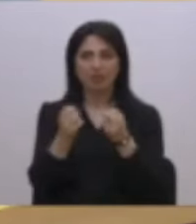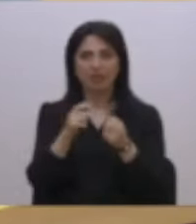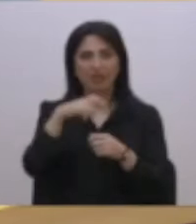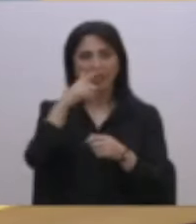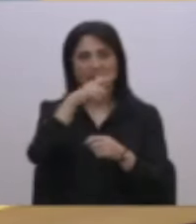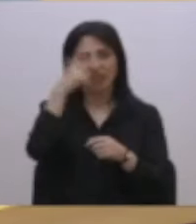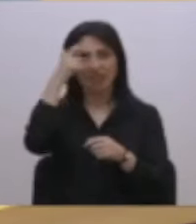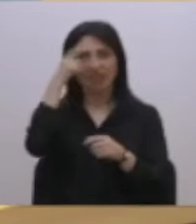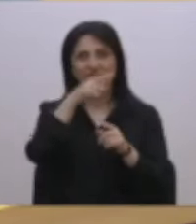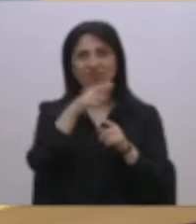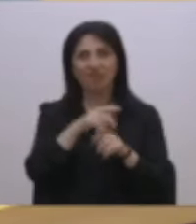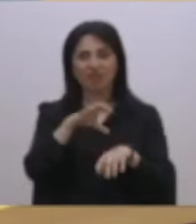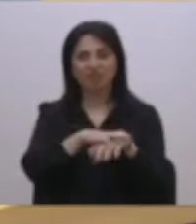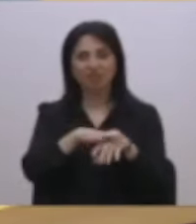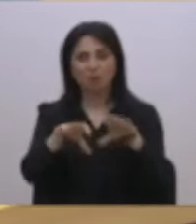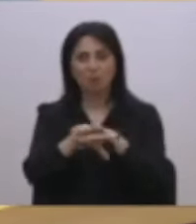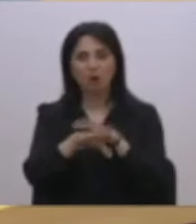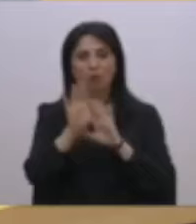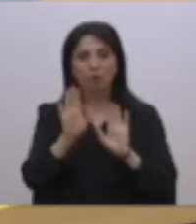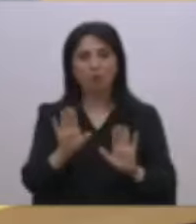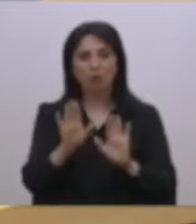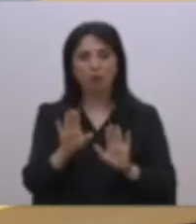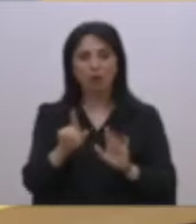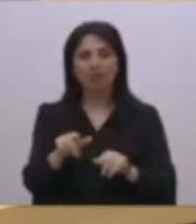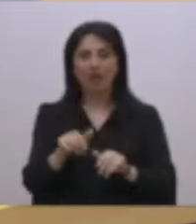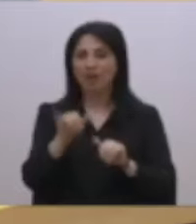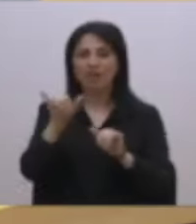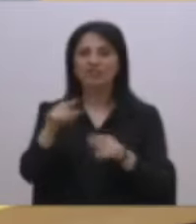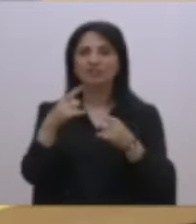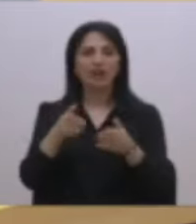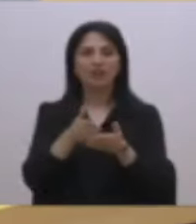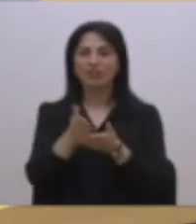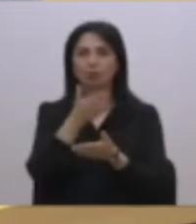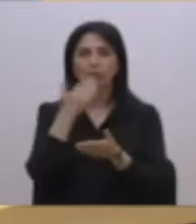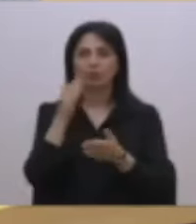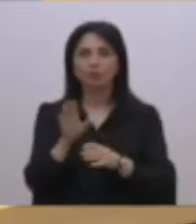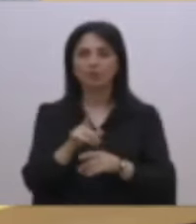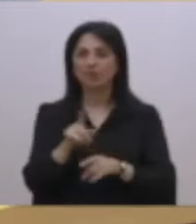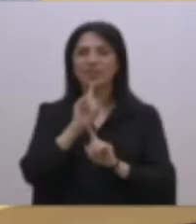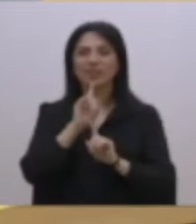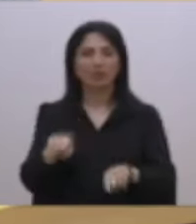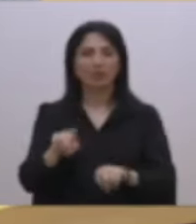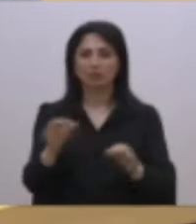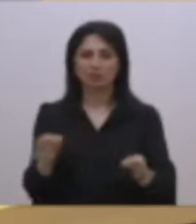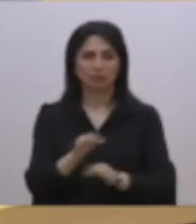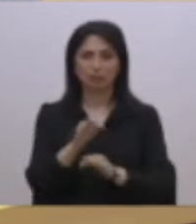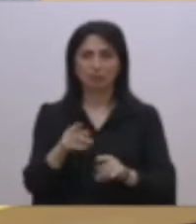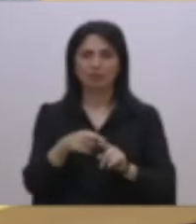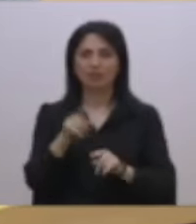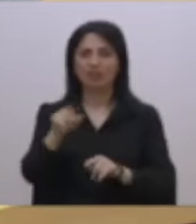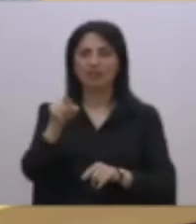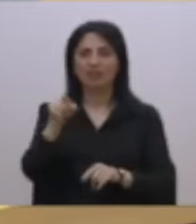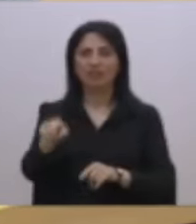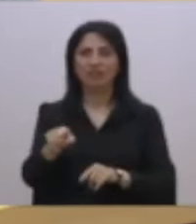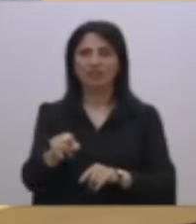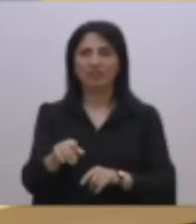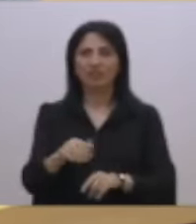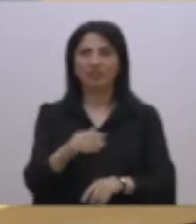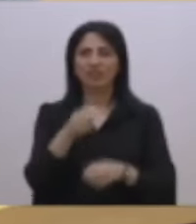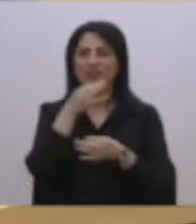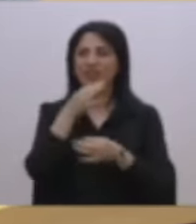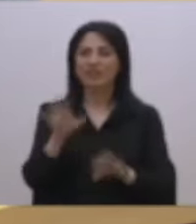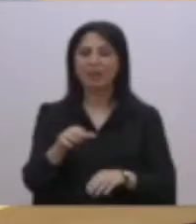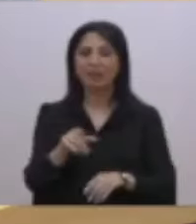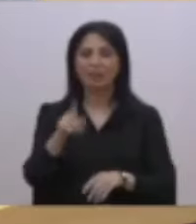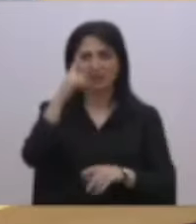ბიძინა ივანიშვილის მონები იყოთ, უბრალოდ არ გაგაჩნიათ, არც გექნებათ არასდროს, იმიტომ რომ თქვენ